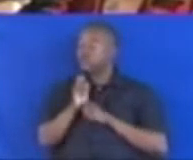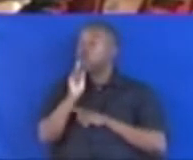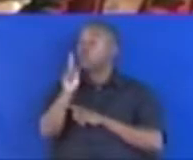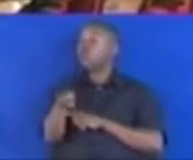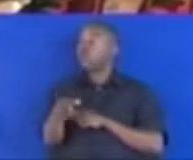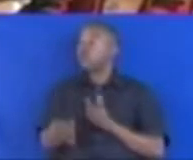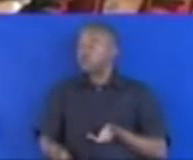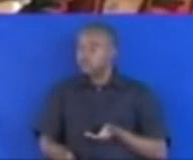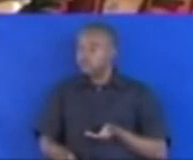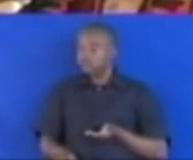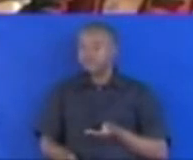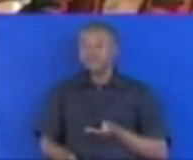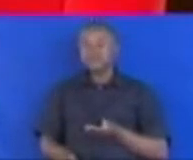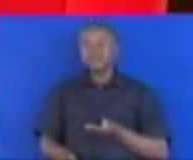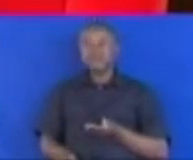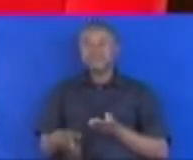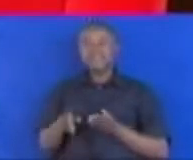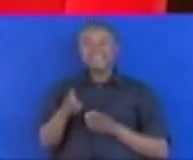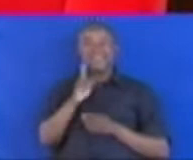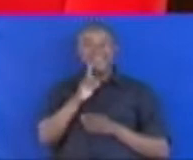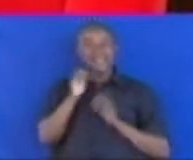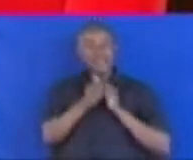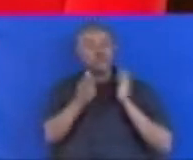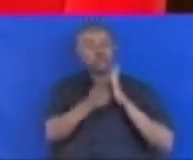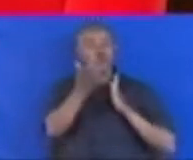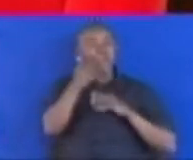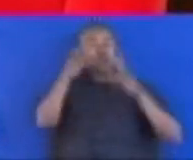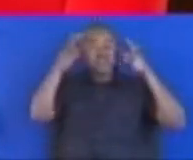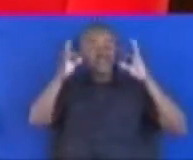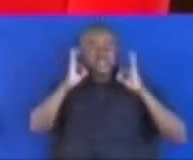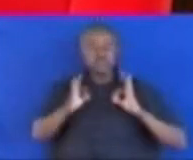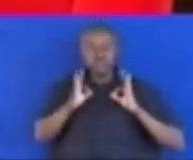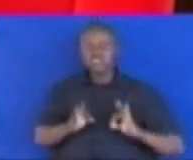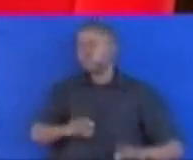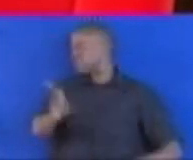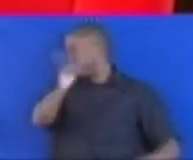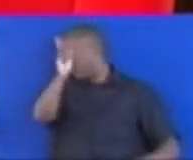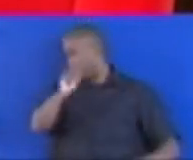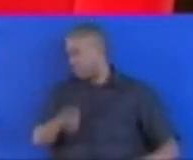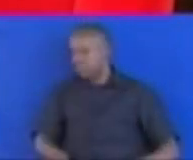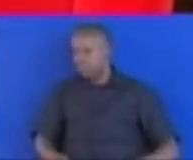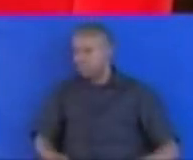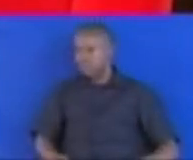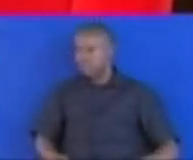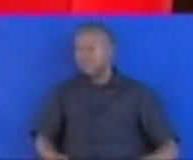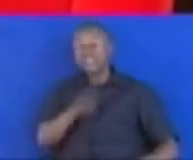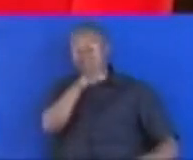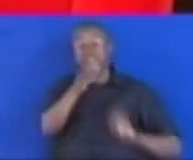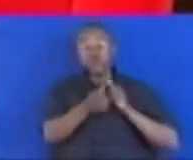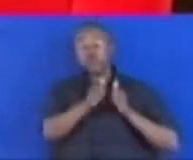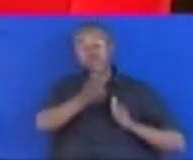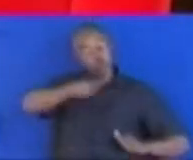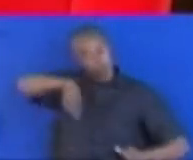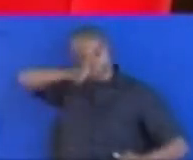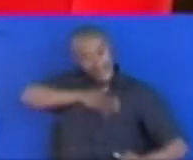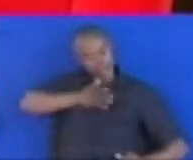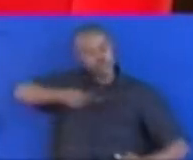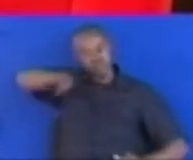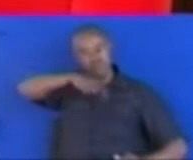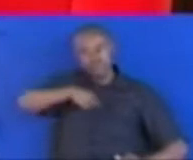sisi ni kufikiri kila kinachotoka Ulaya kinafaa kwetu. And this is the problem we face.